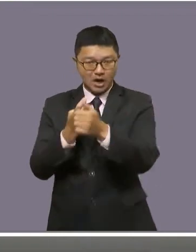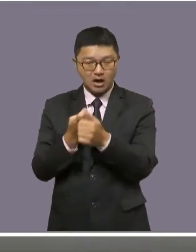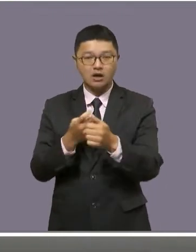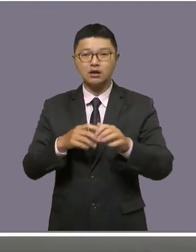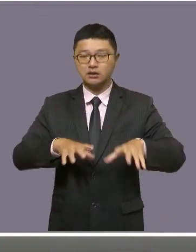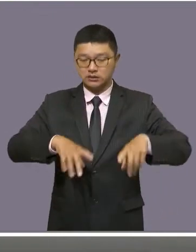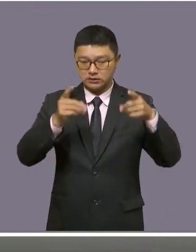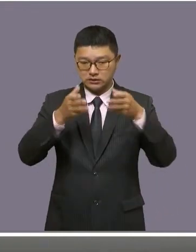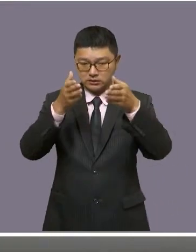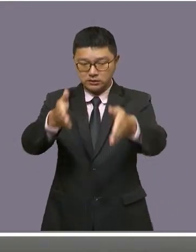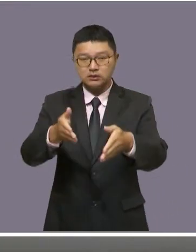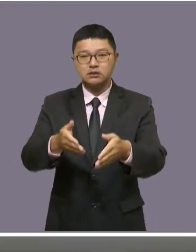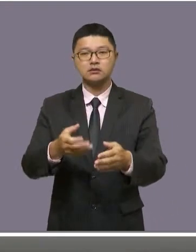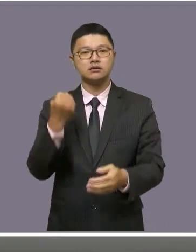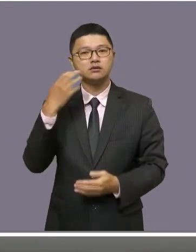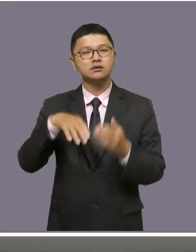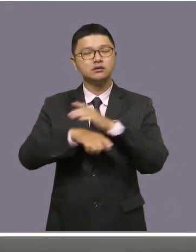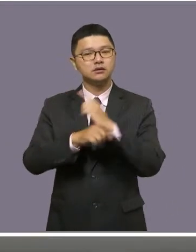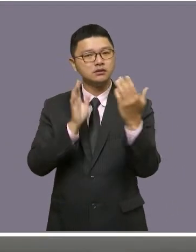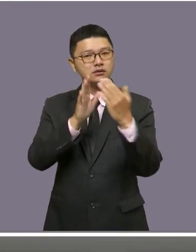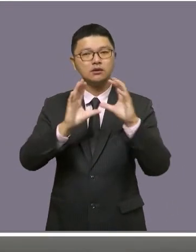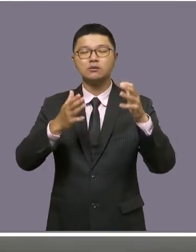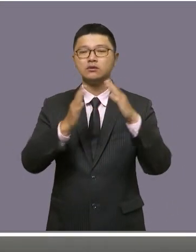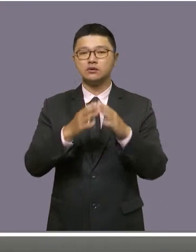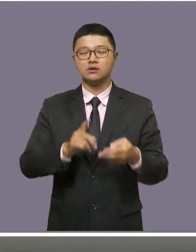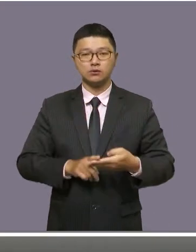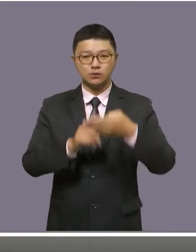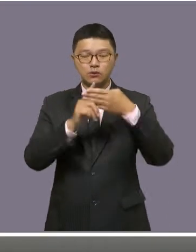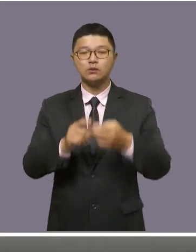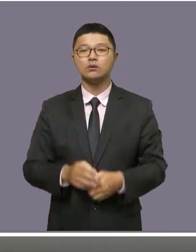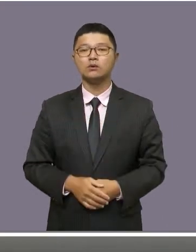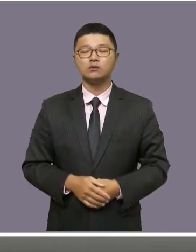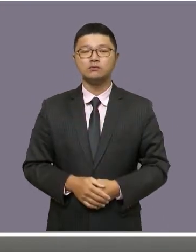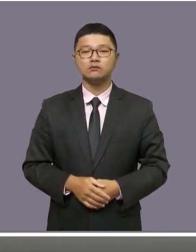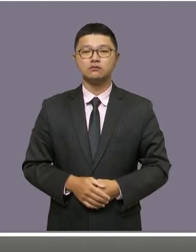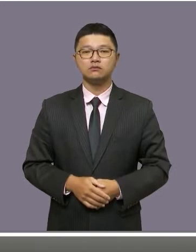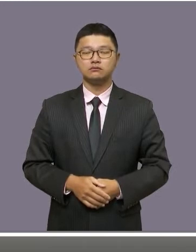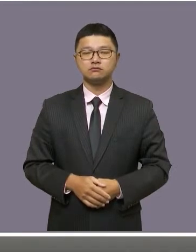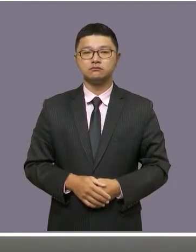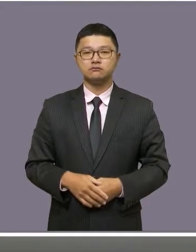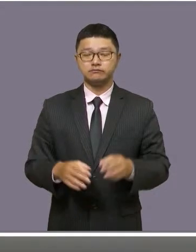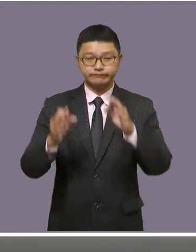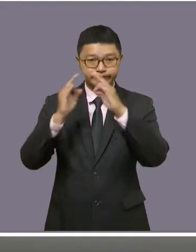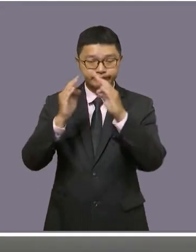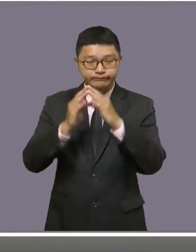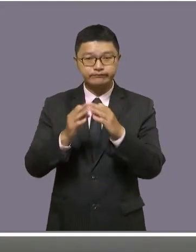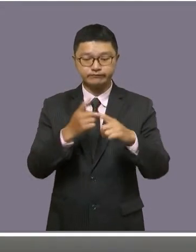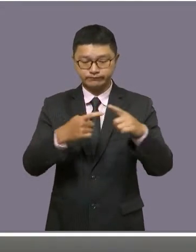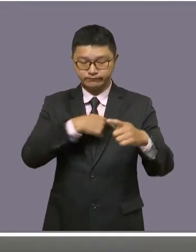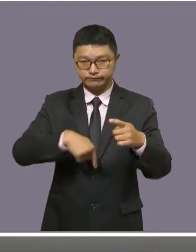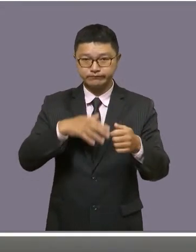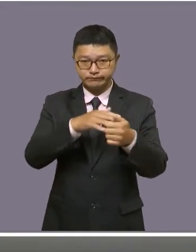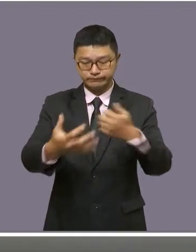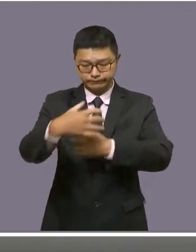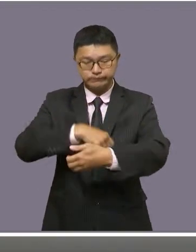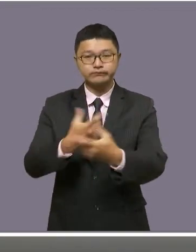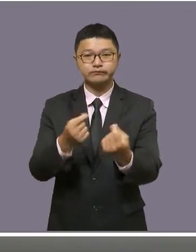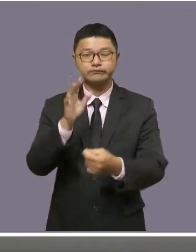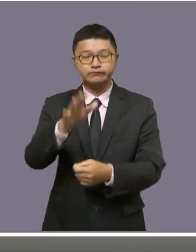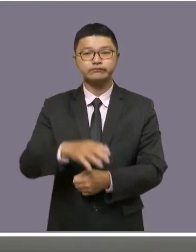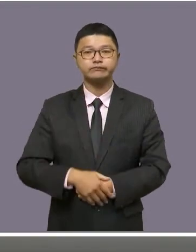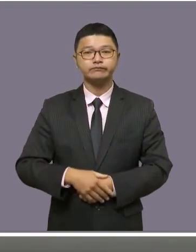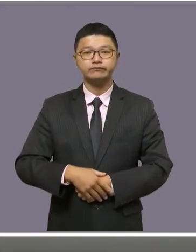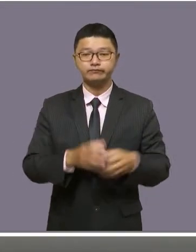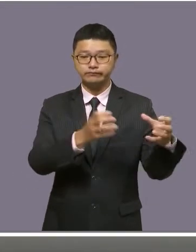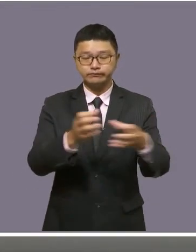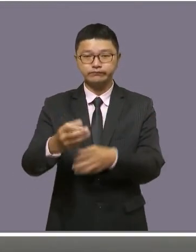段先以西南向国家为优先，那领域别是以 STEAM 领域、金融跟半导体所以我们会先设3个